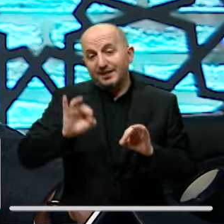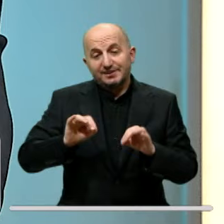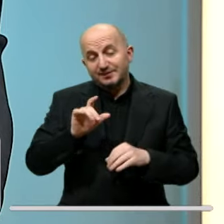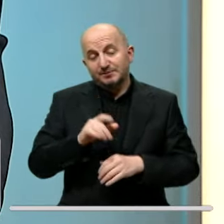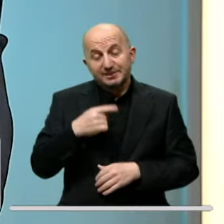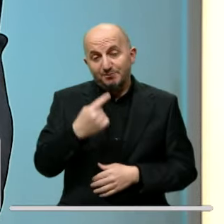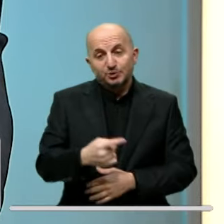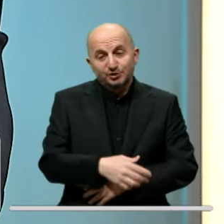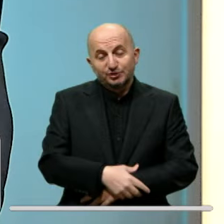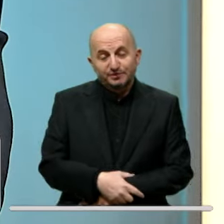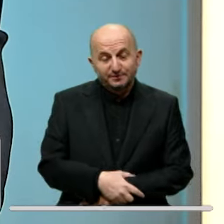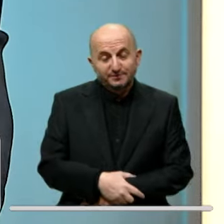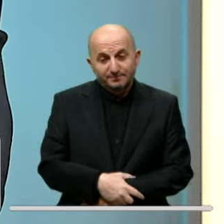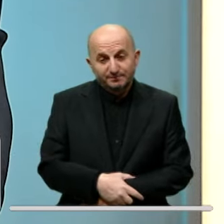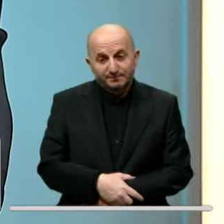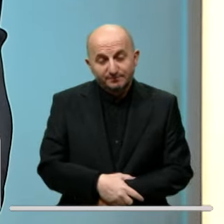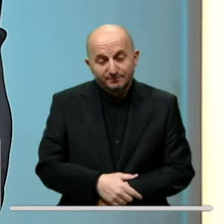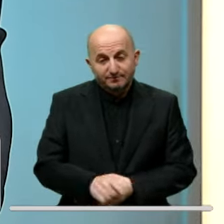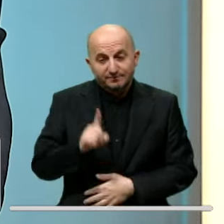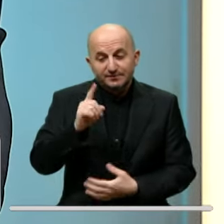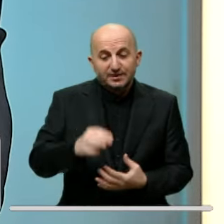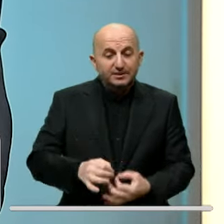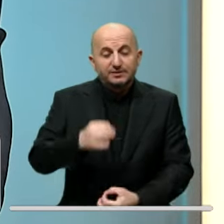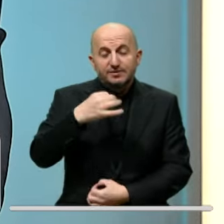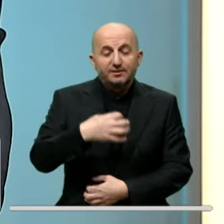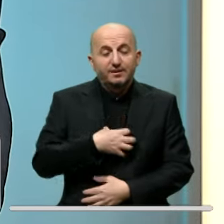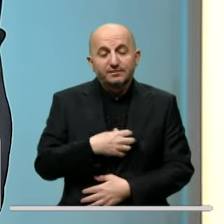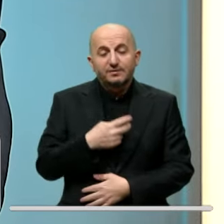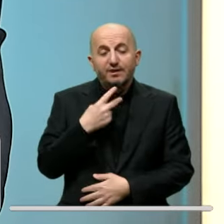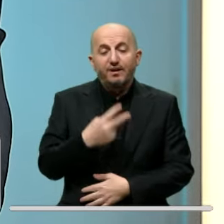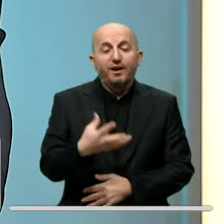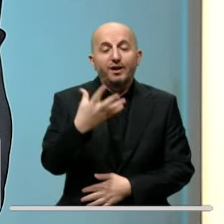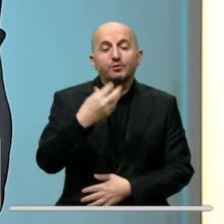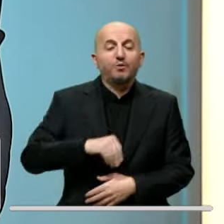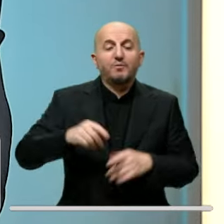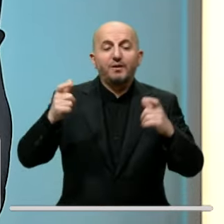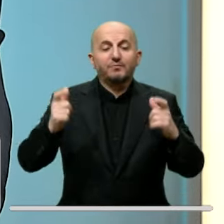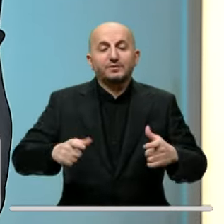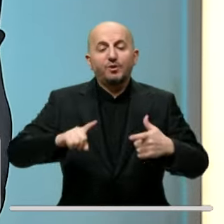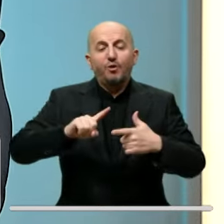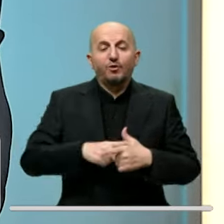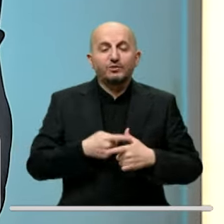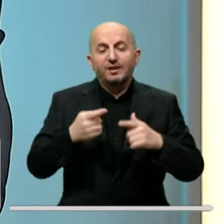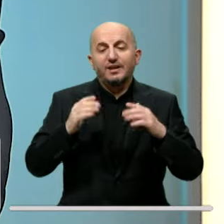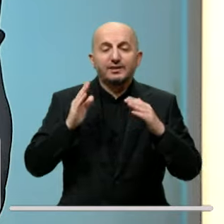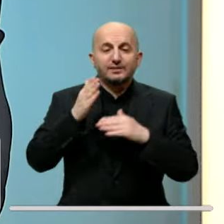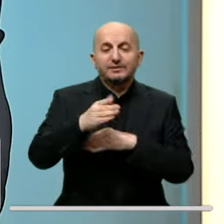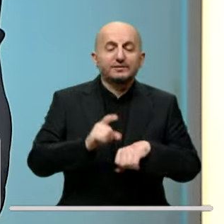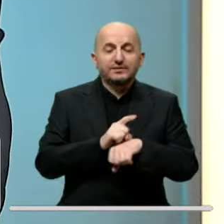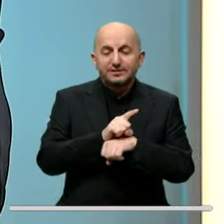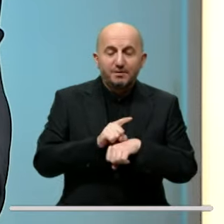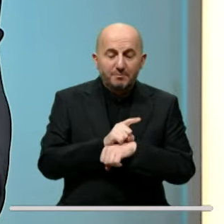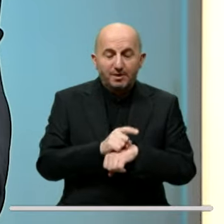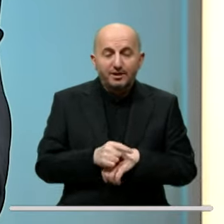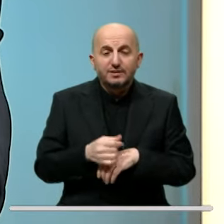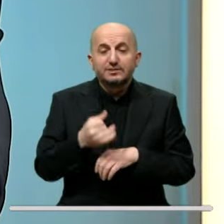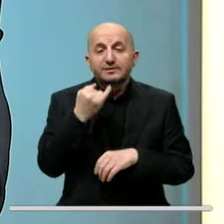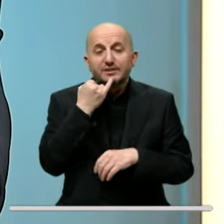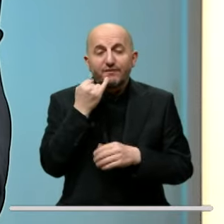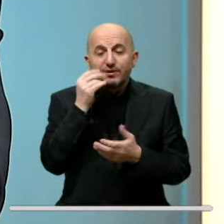demiş. Bir insan kendine ait olmayan bir yere, otele ya da aparta gittiği zaman